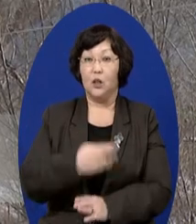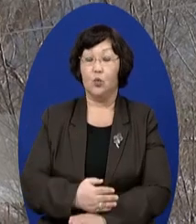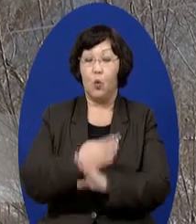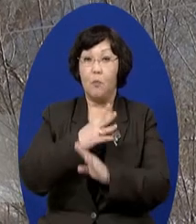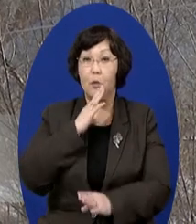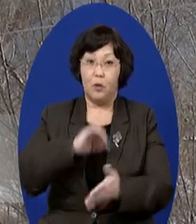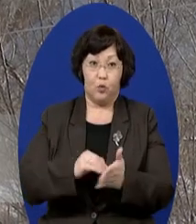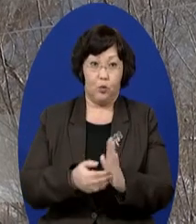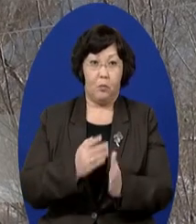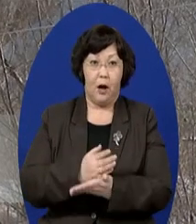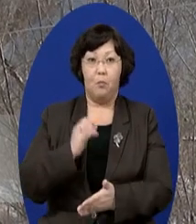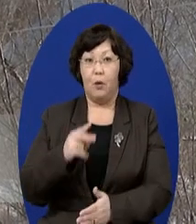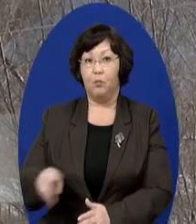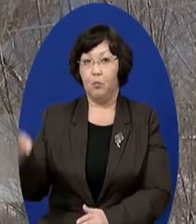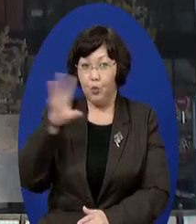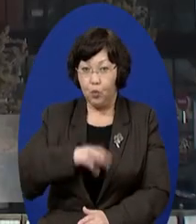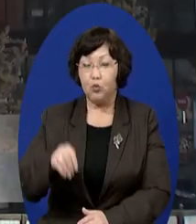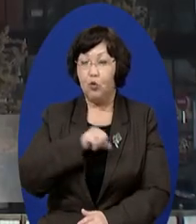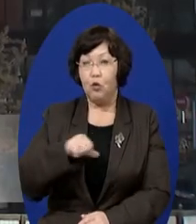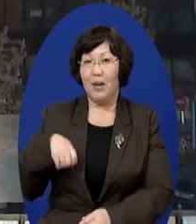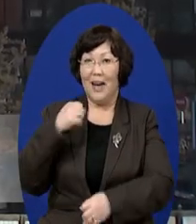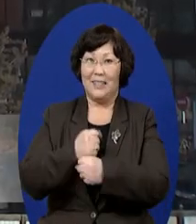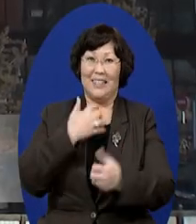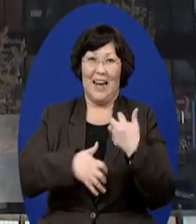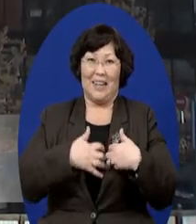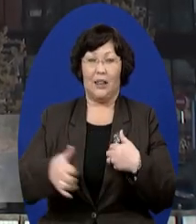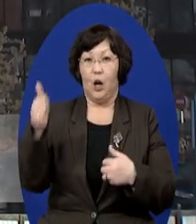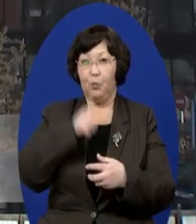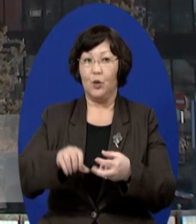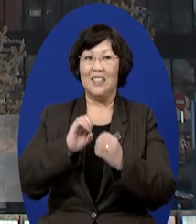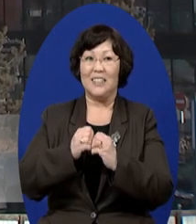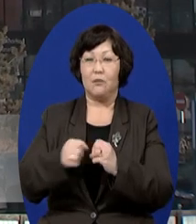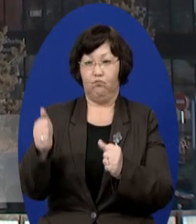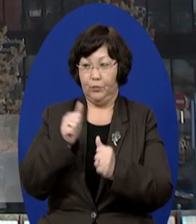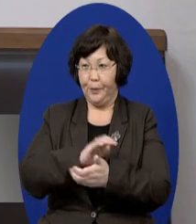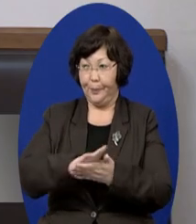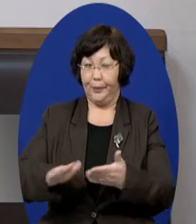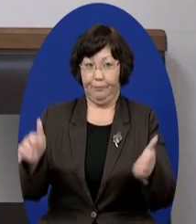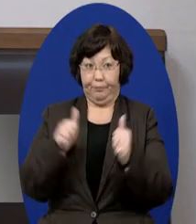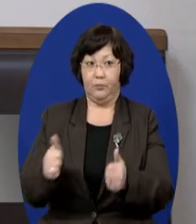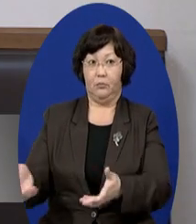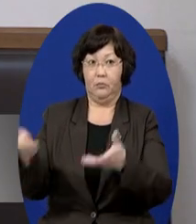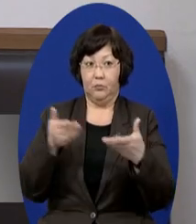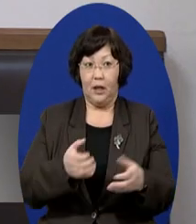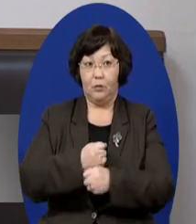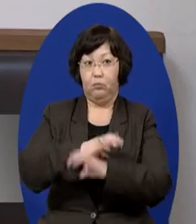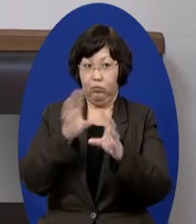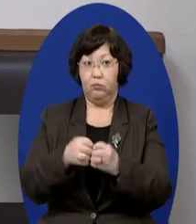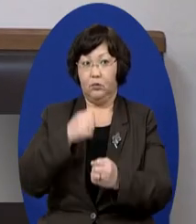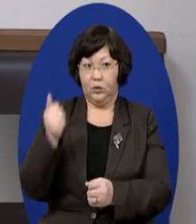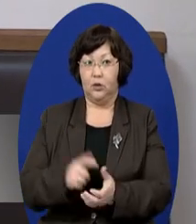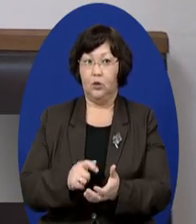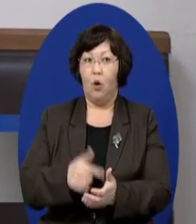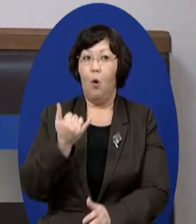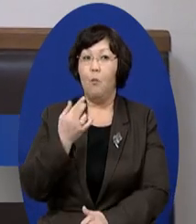нь гэж төлөвлөж байгаа бол бүх талууд өөрсдийн ажлаа яаралтай бүрэн дүүрэн хийх шаардлагатай юм байна. Нийслэлээр баригдах сургууль цэцэрлэгүүдийн